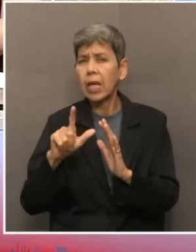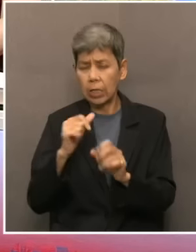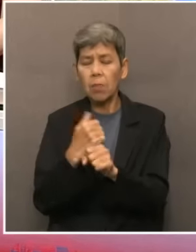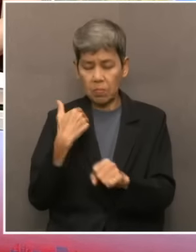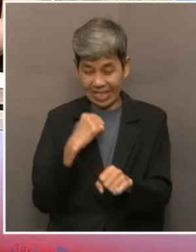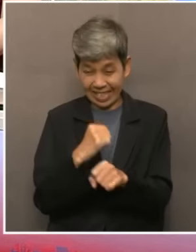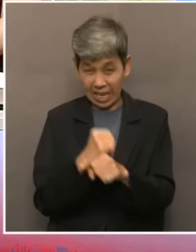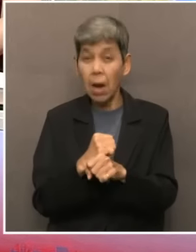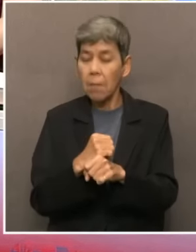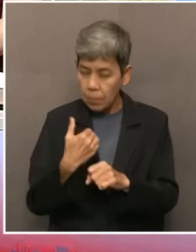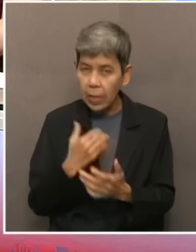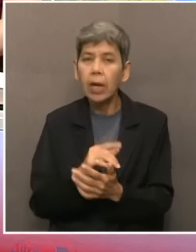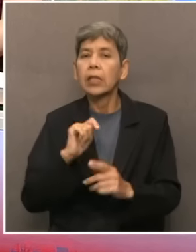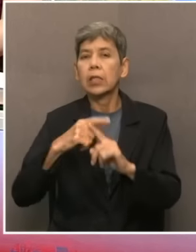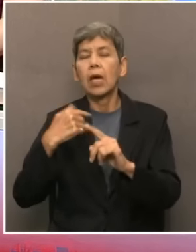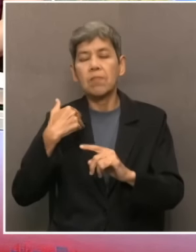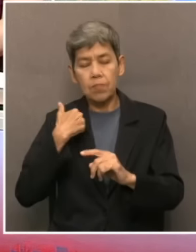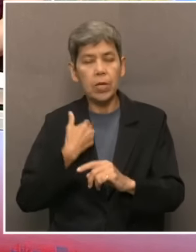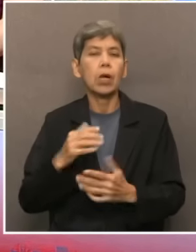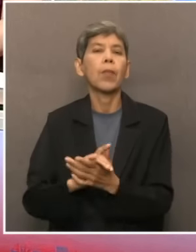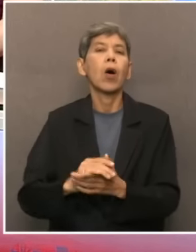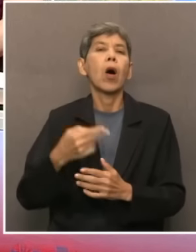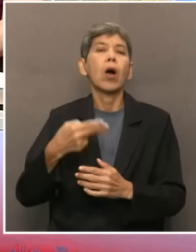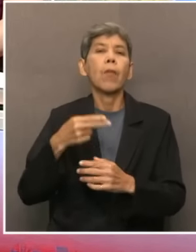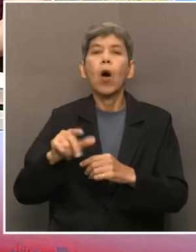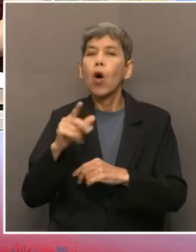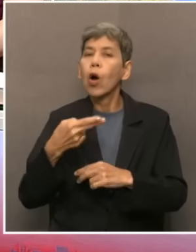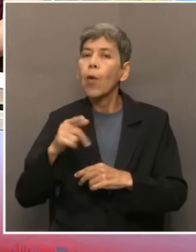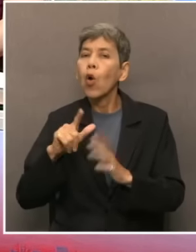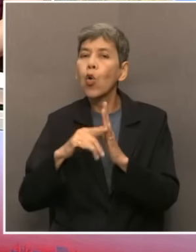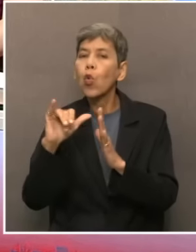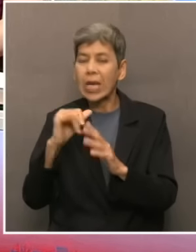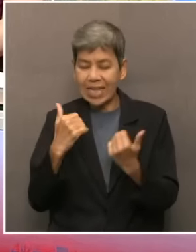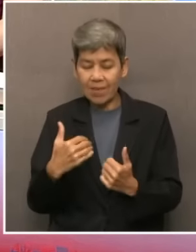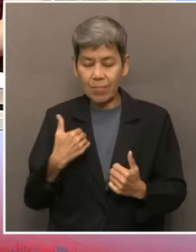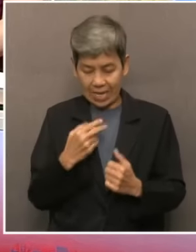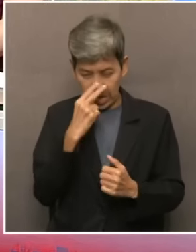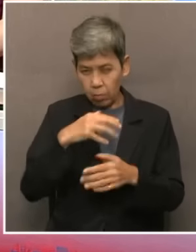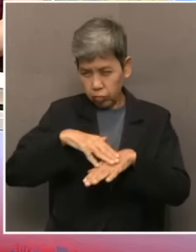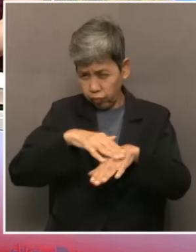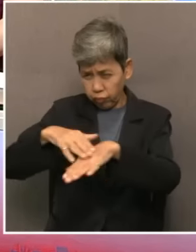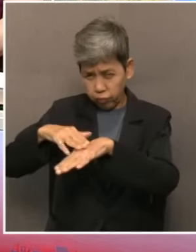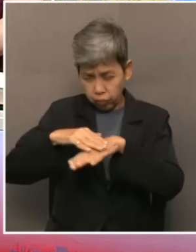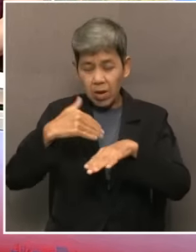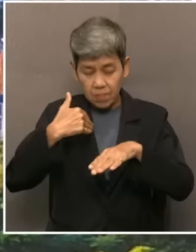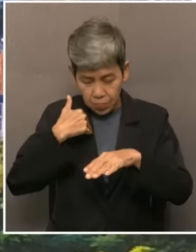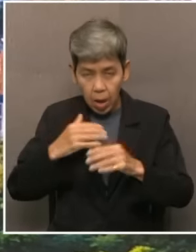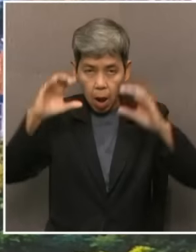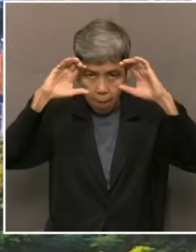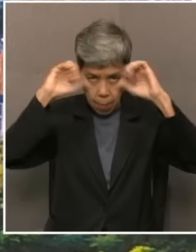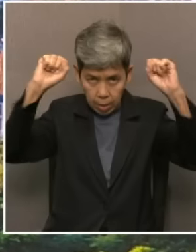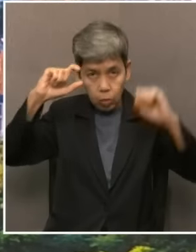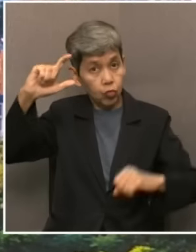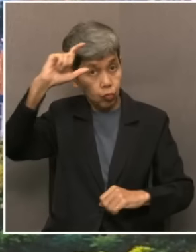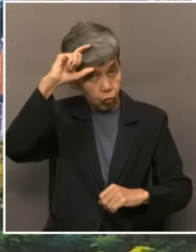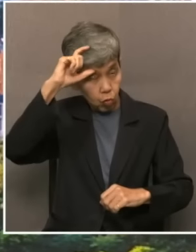ี่หลกก็คือที่เทคซัส กัรุยเซีน่าได้มีการประกาศสถานการณฉุกเฉินแล้วโดยประธานาธิบัดีโ